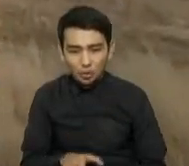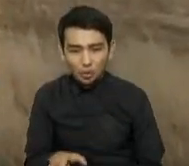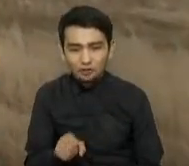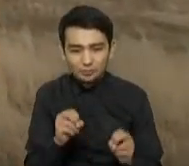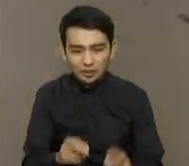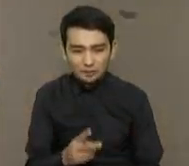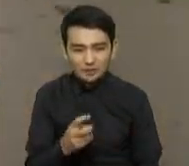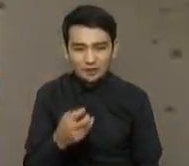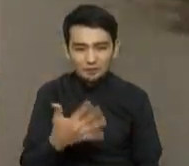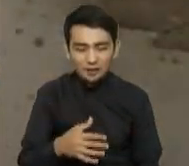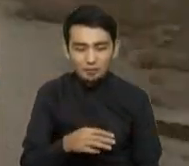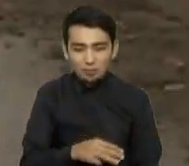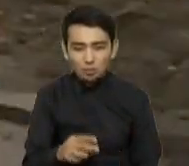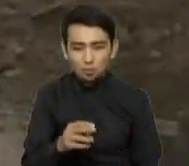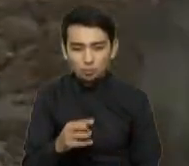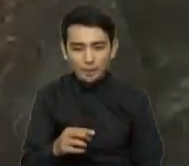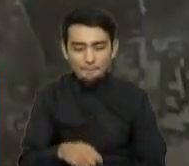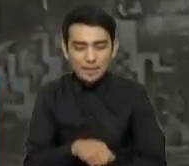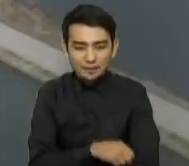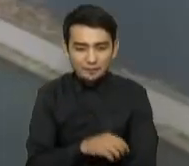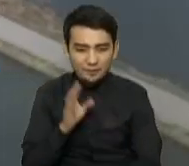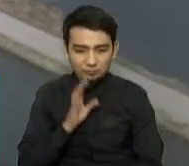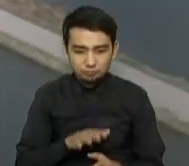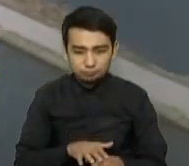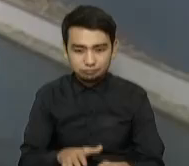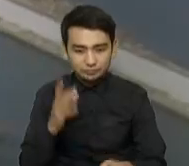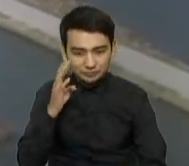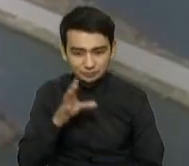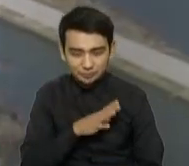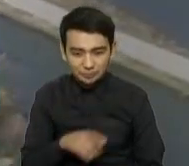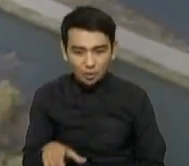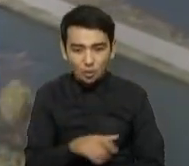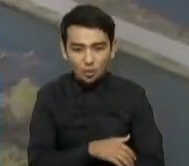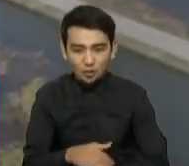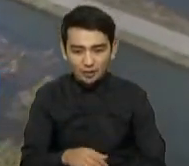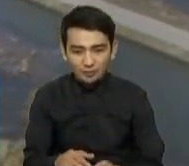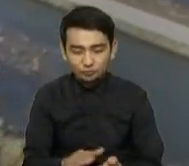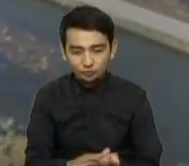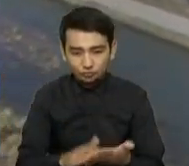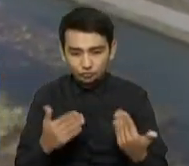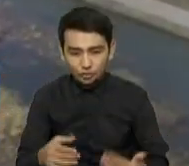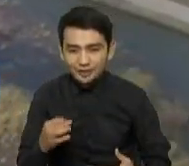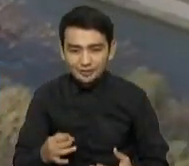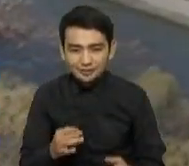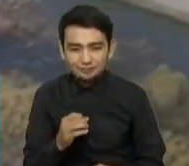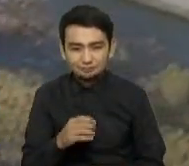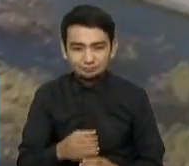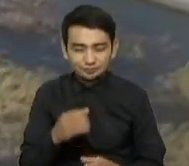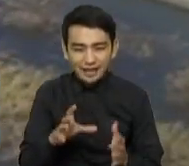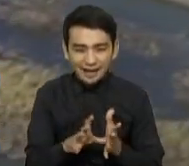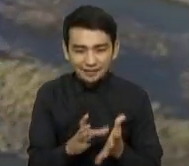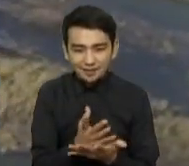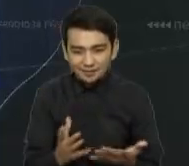миллионов кубических метров. Благодаря отводным работам хотят расчистить трассу, чтобы приступить к укреплению столбов